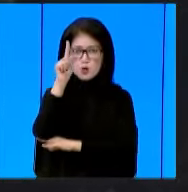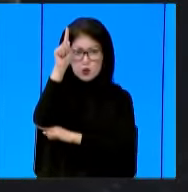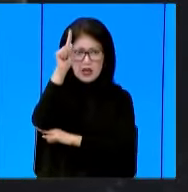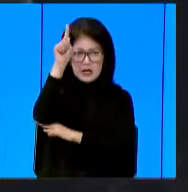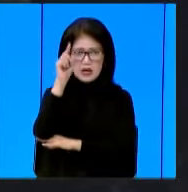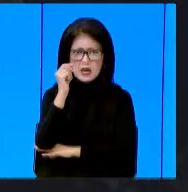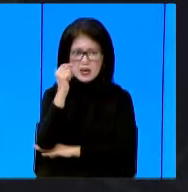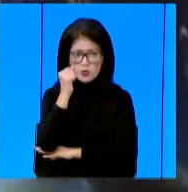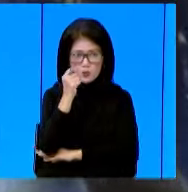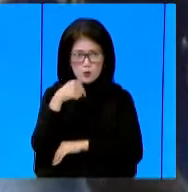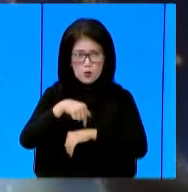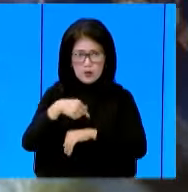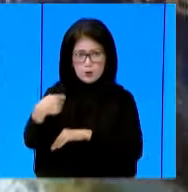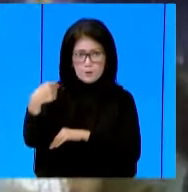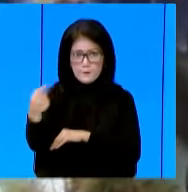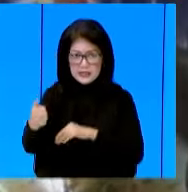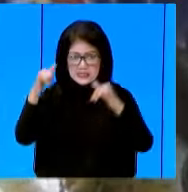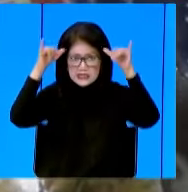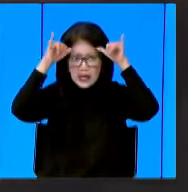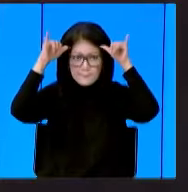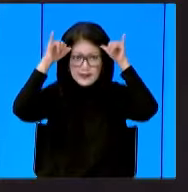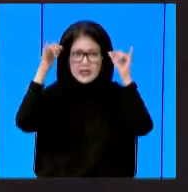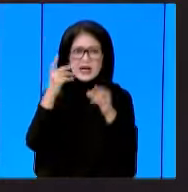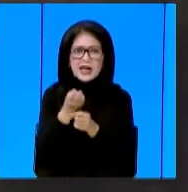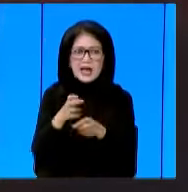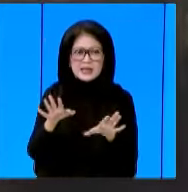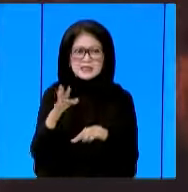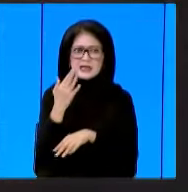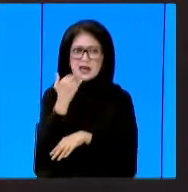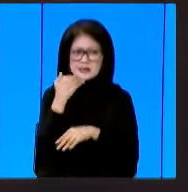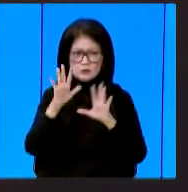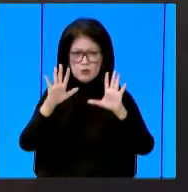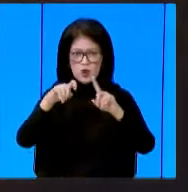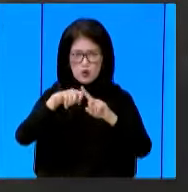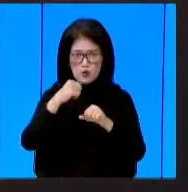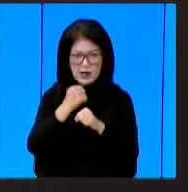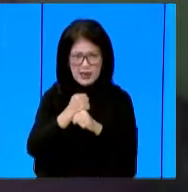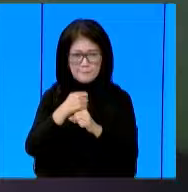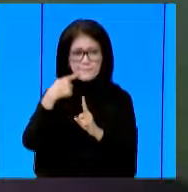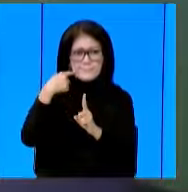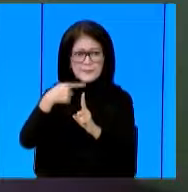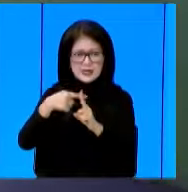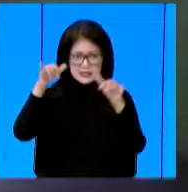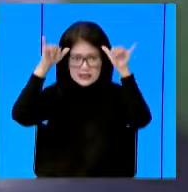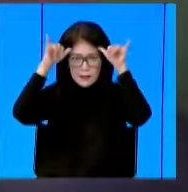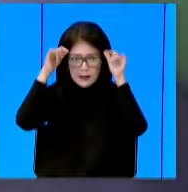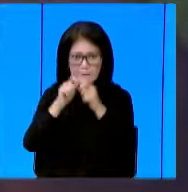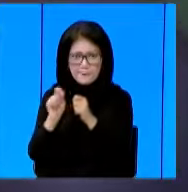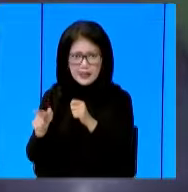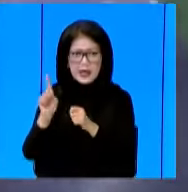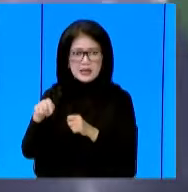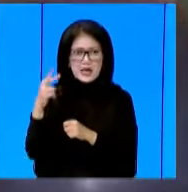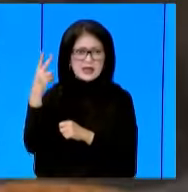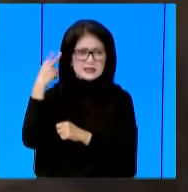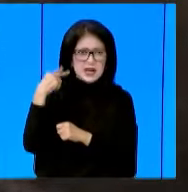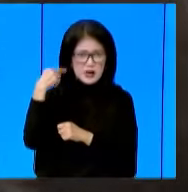satu karung beras bagi pembeli sapi, pedagang memberikan layanan salon gratis untuk hewan kurban sapi yang dibeli. Sapi